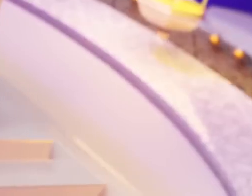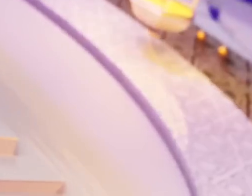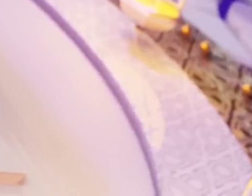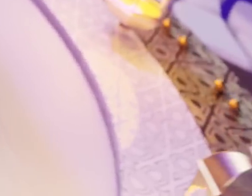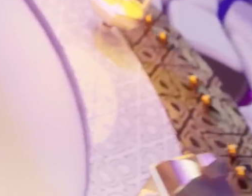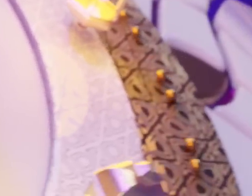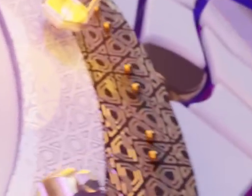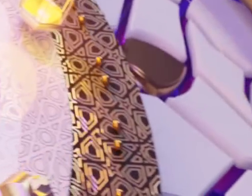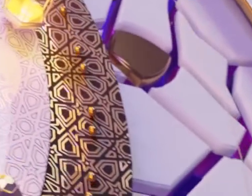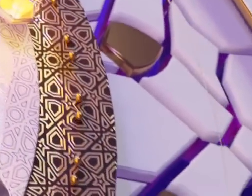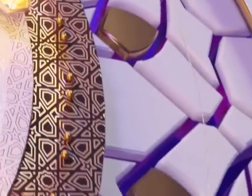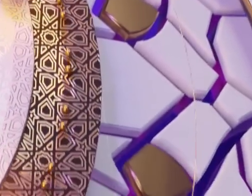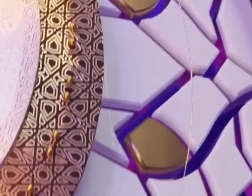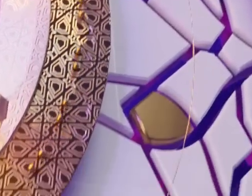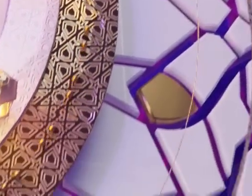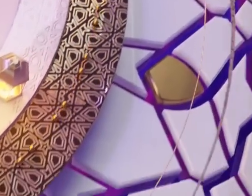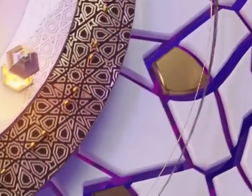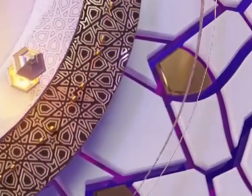رب